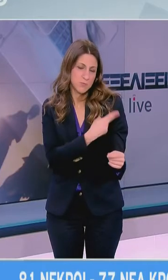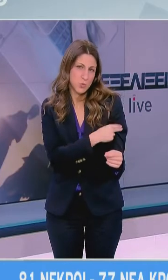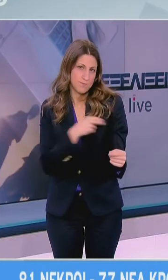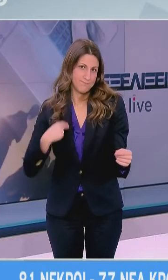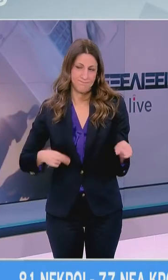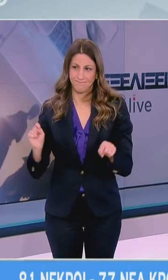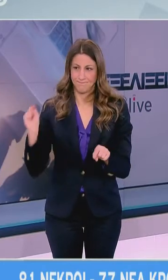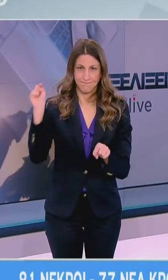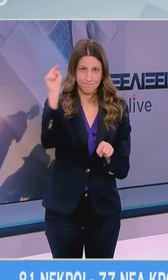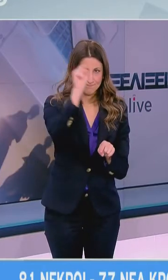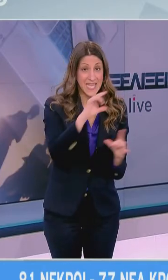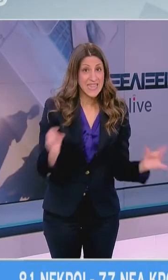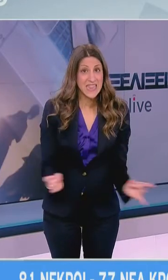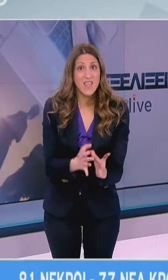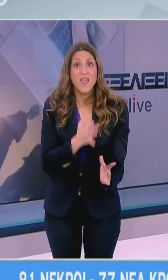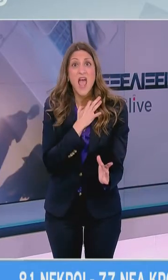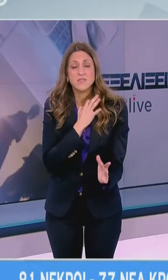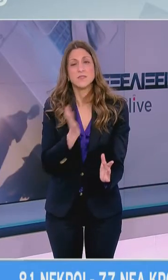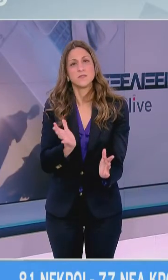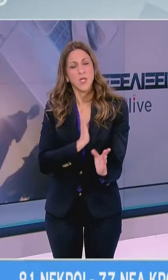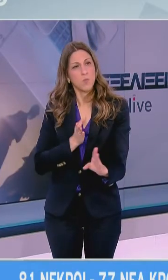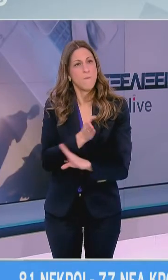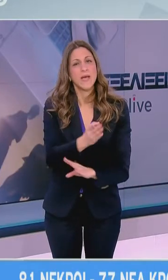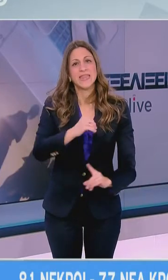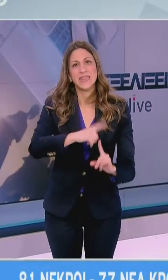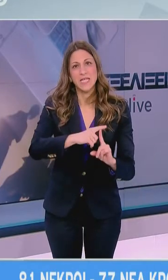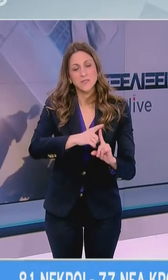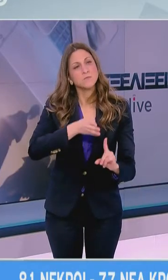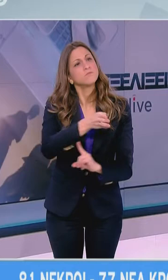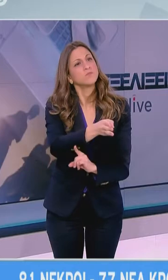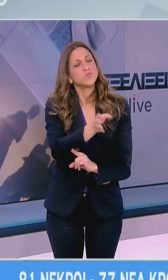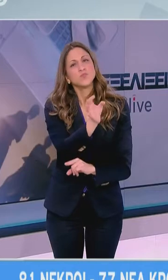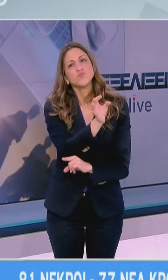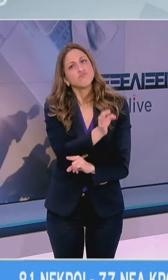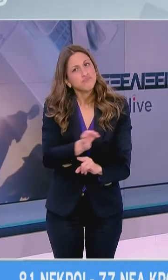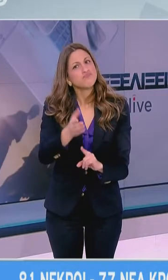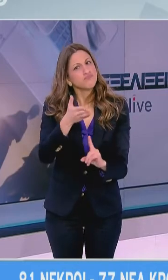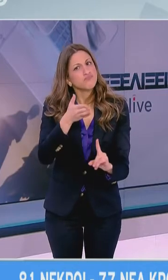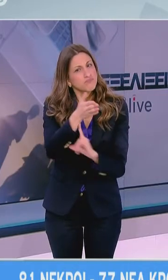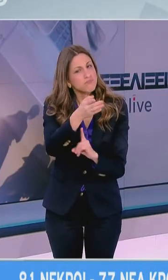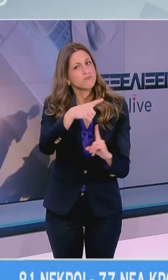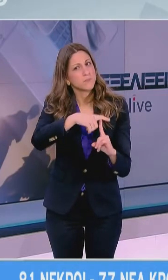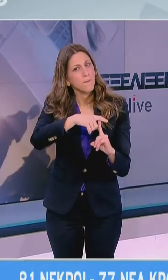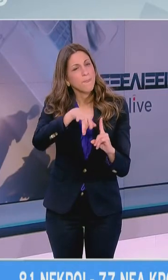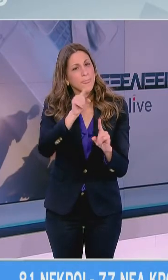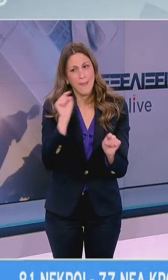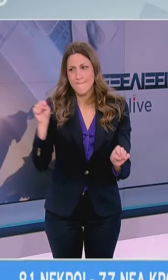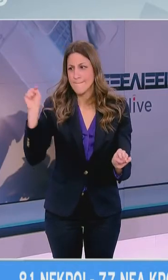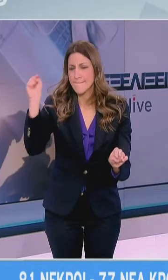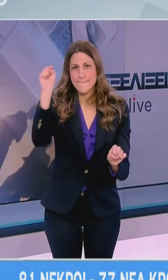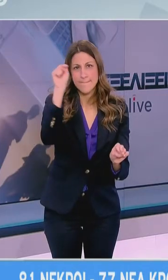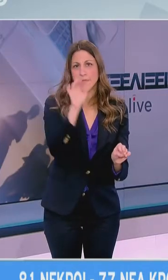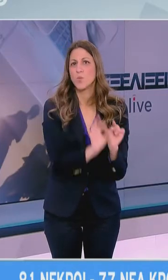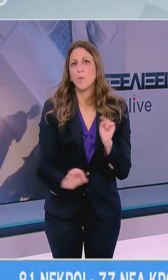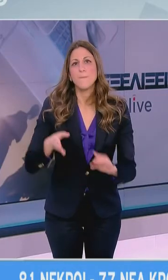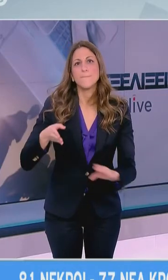Επίσης, εφόσον χρειαστεί κάποιος να κάνει το τεστ, αυτό μπορεί να γίνει σε συγκεκριμένα σημεία, στα